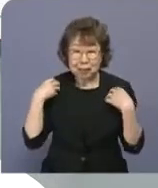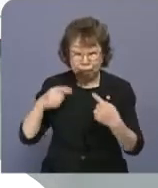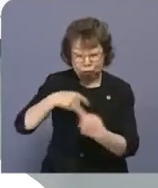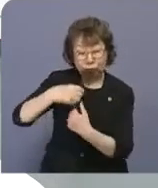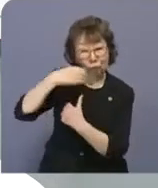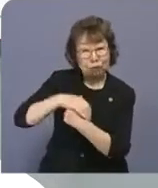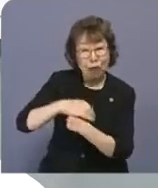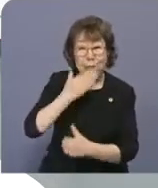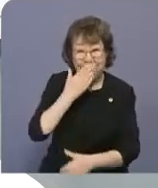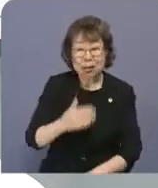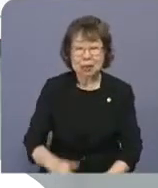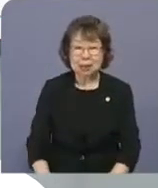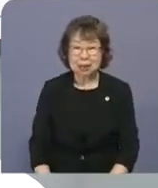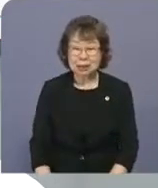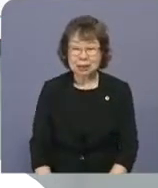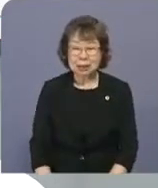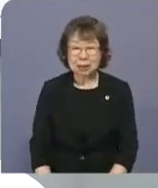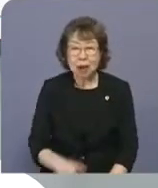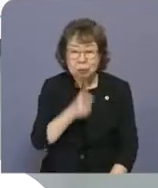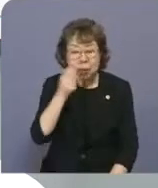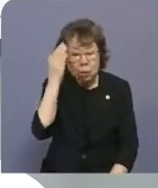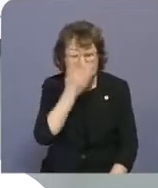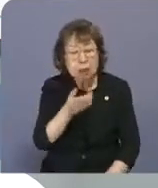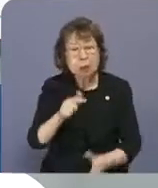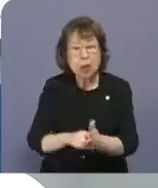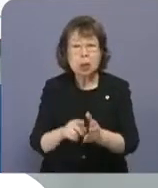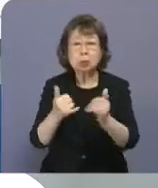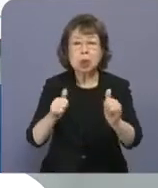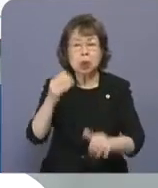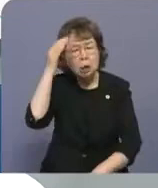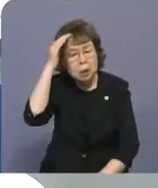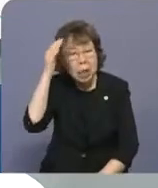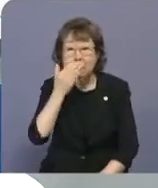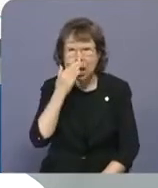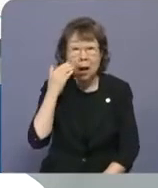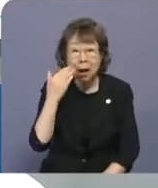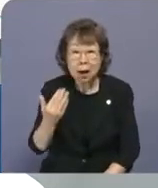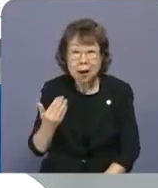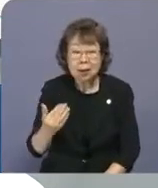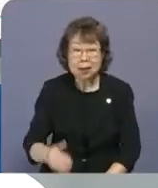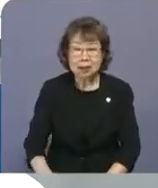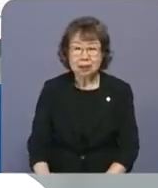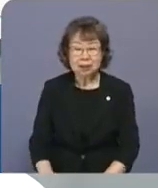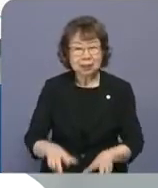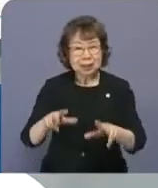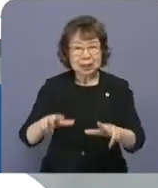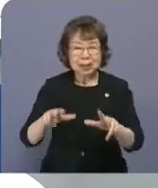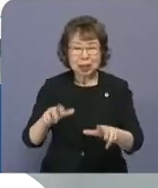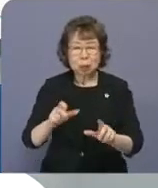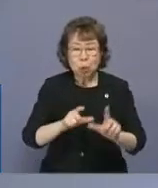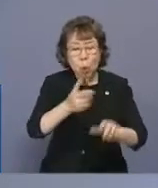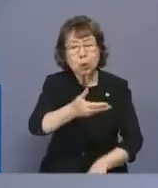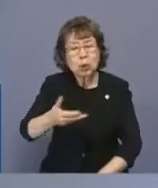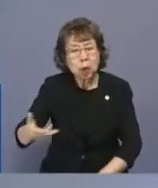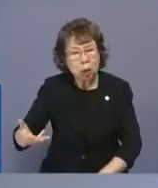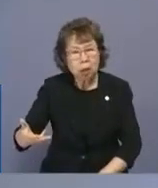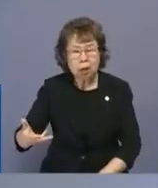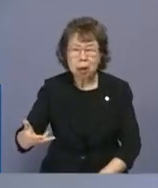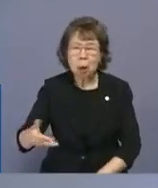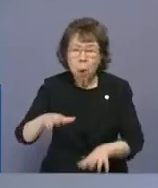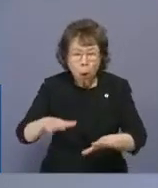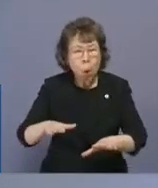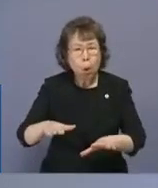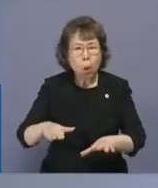수질 개선 여부 시민들이 좀 기대를 해볼 수 있을까요? 이 상황에서. 현재 네. 동천 해수 도수 사업은 올해